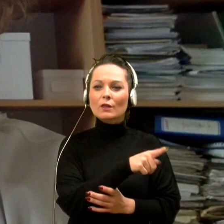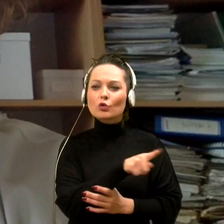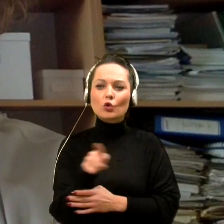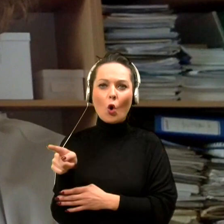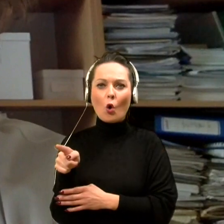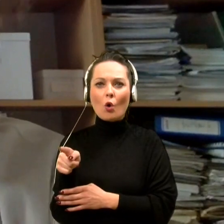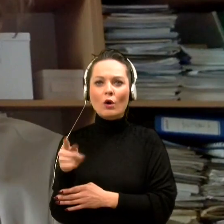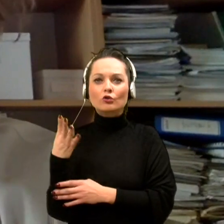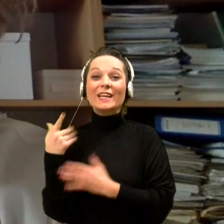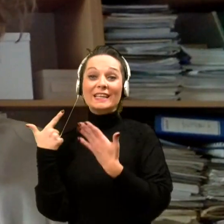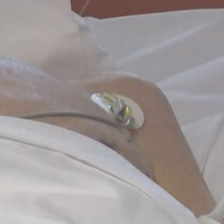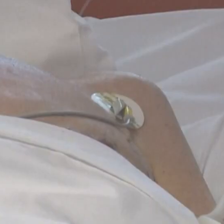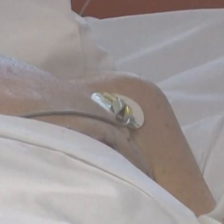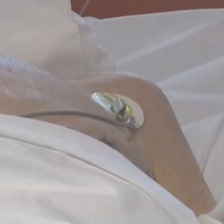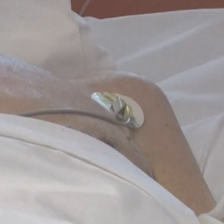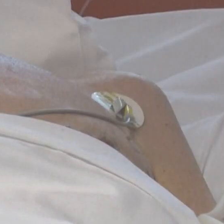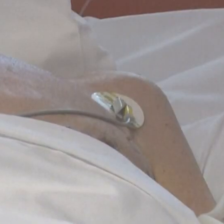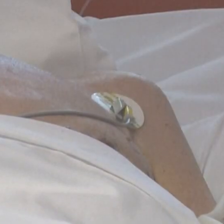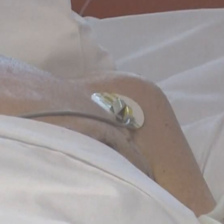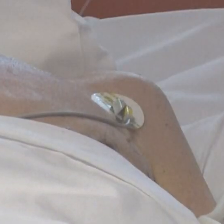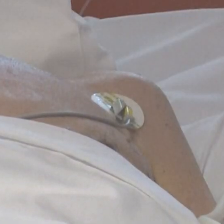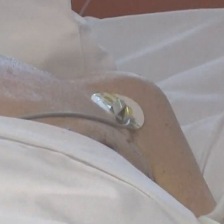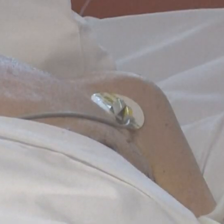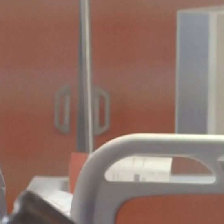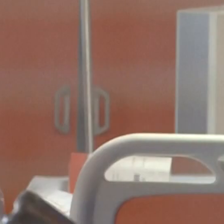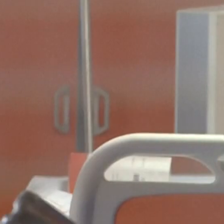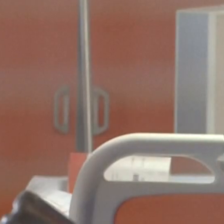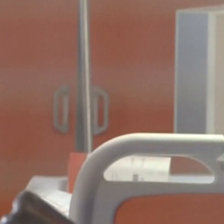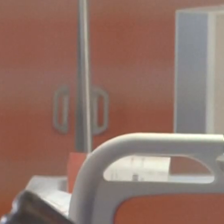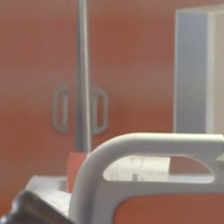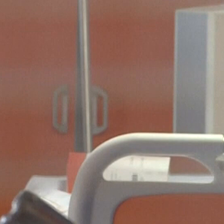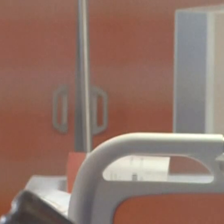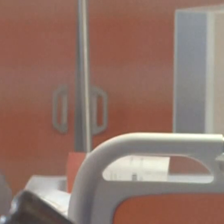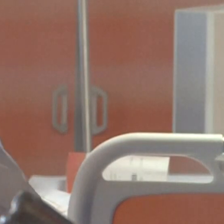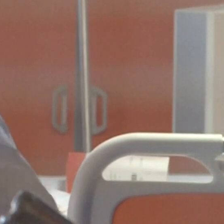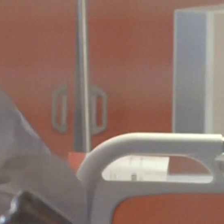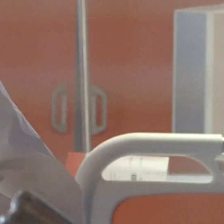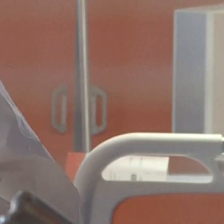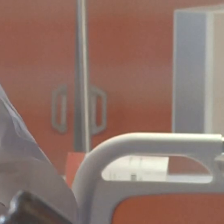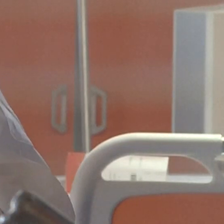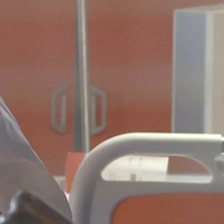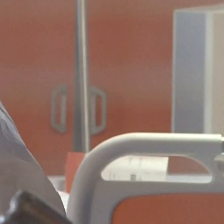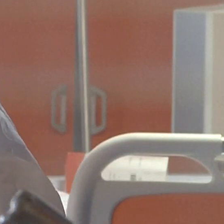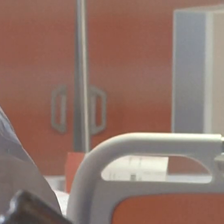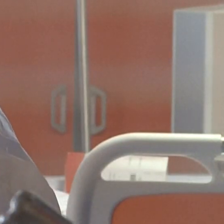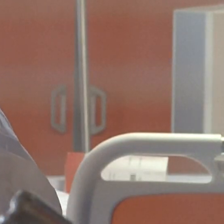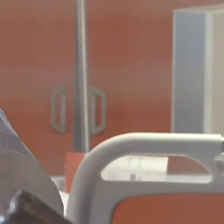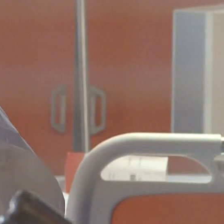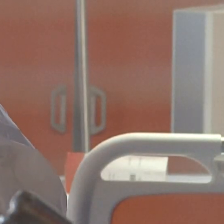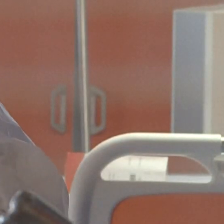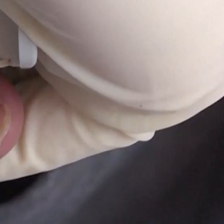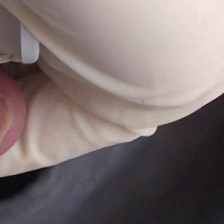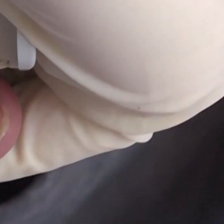do 74 let. Če bodo hospitalizirani preživeli, se postavlja vprašanje, kakšna bo kakovost njihovega življenja